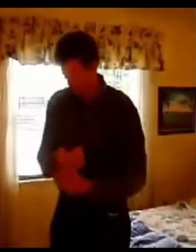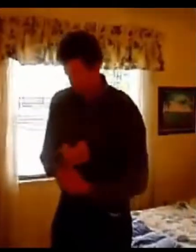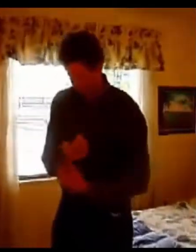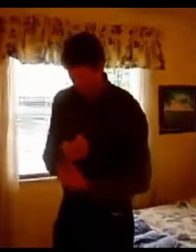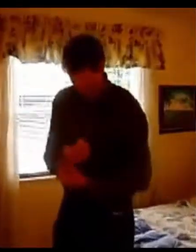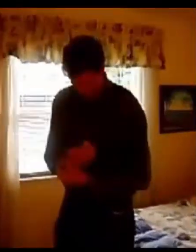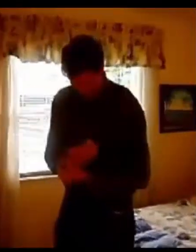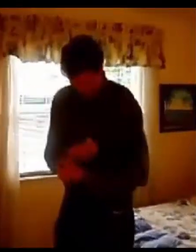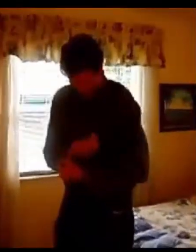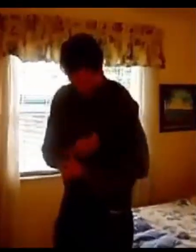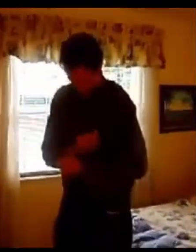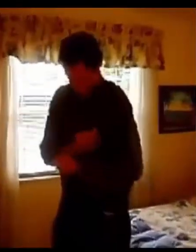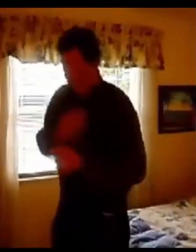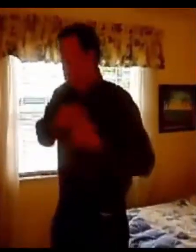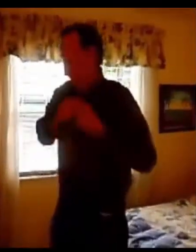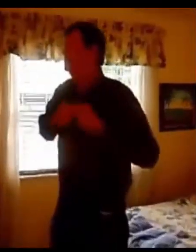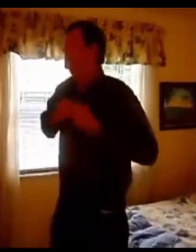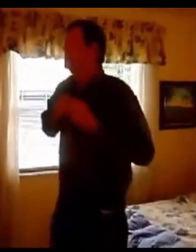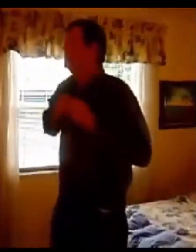Se déshabiller.